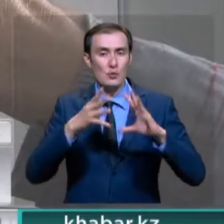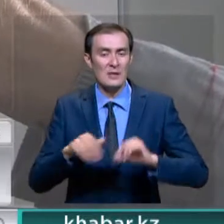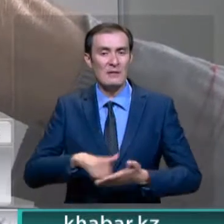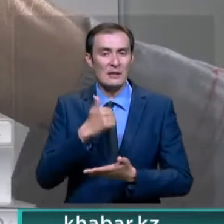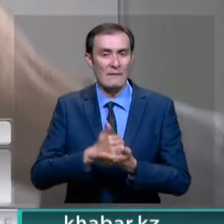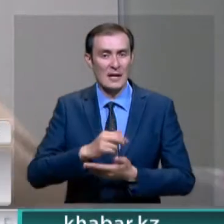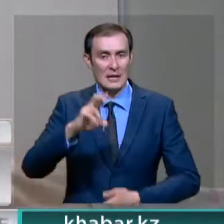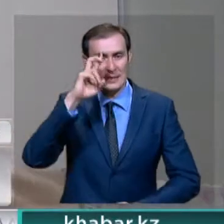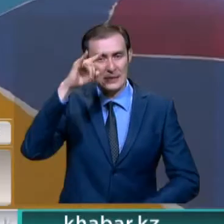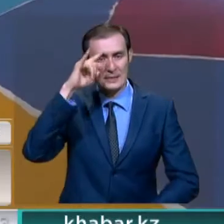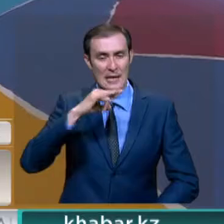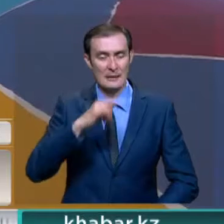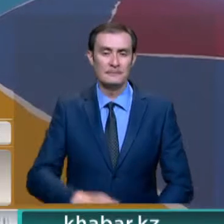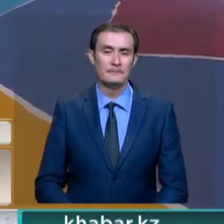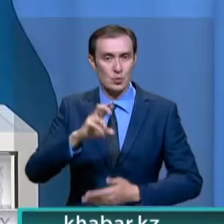президент Казахстана.